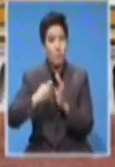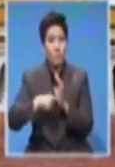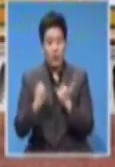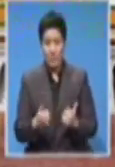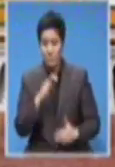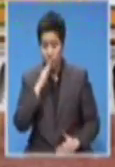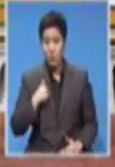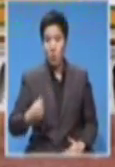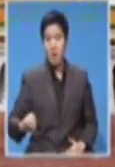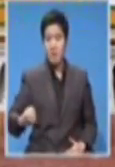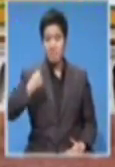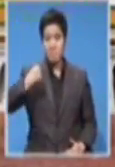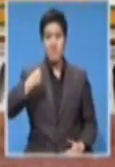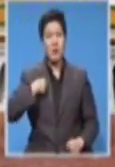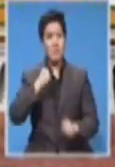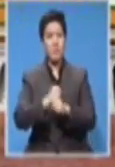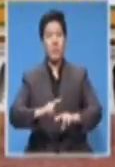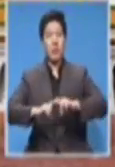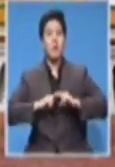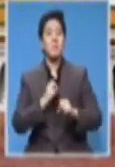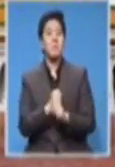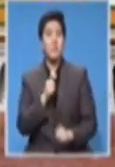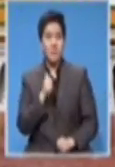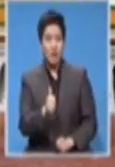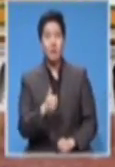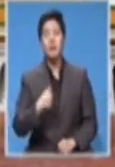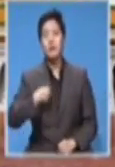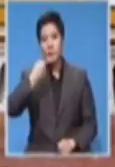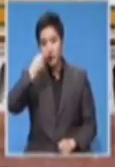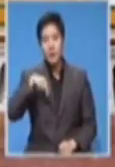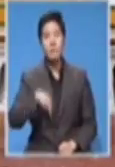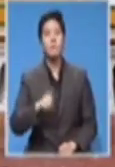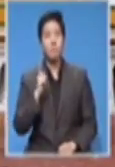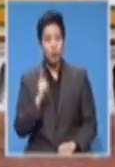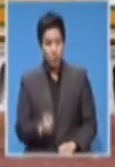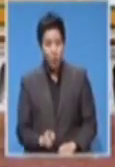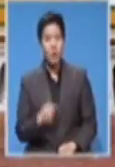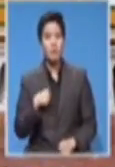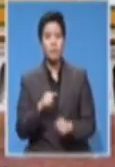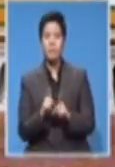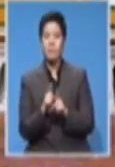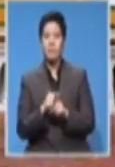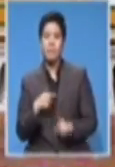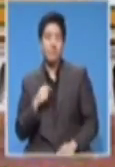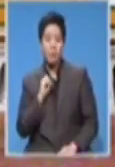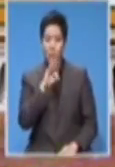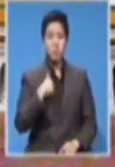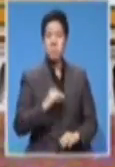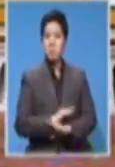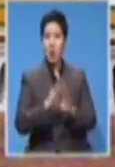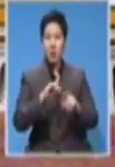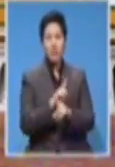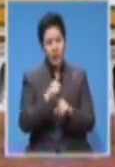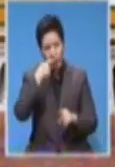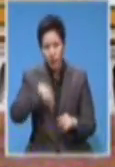ข็งเพียงพอแล้วเราผลิตทุกอย่างได้เองแล้วนะผมคิดว่าเราค่อยจะเป็นเสียงที่ดังพอที่คนอื่นเขาฟังเรานะวันนี้เขาไม่